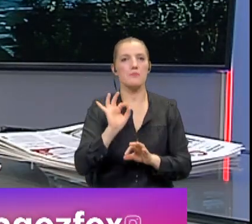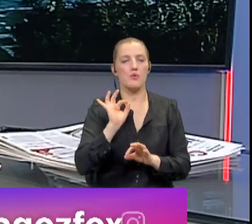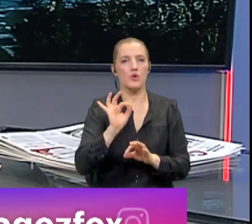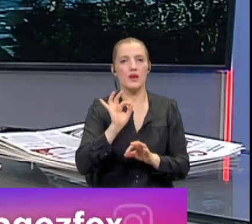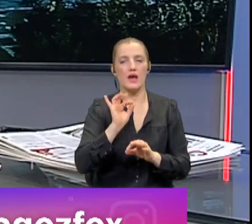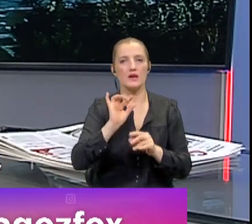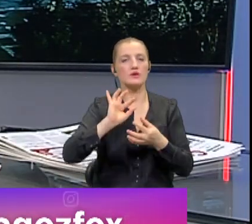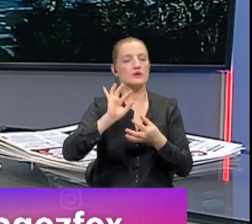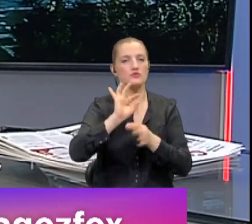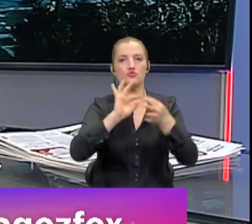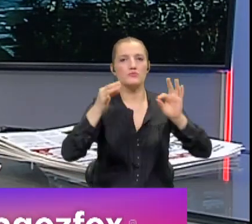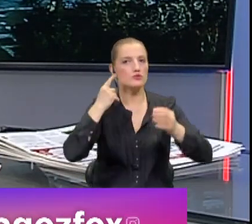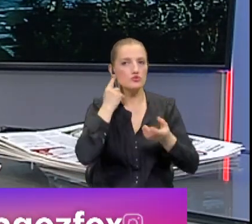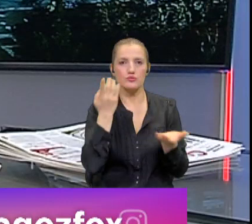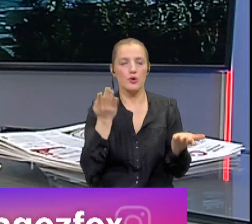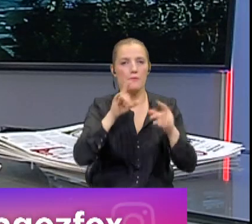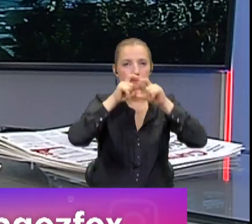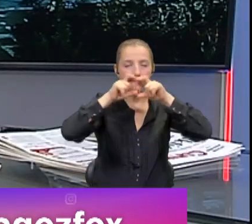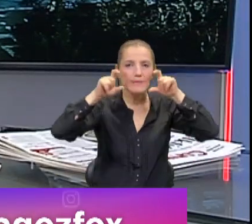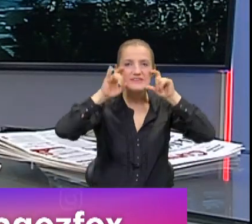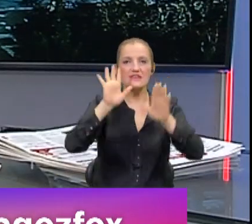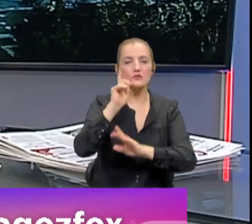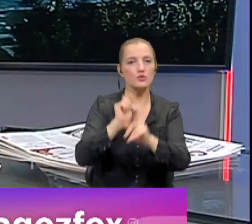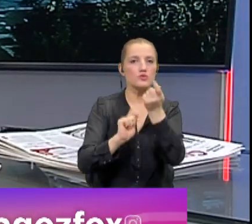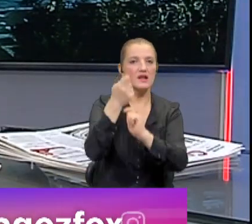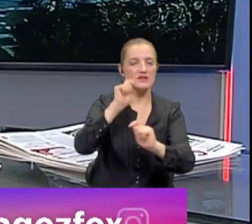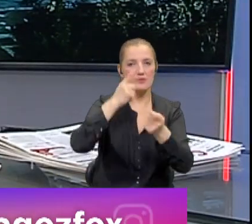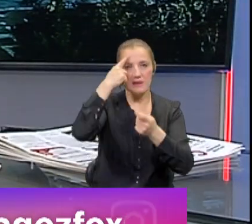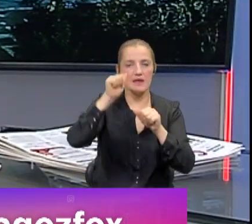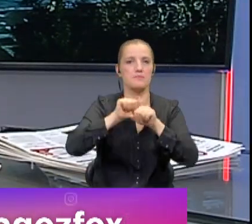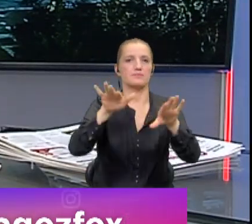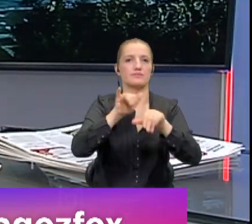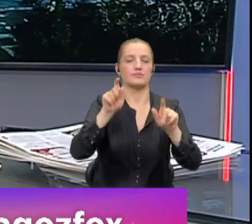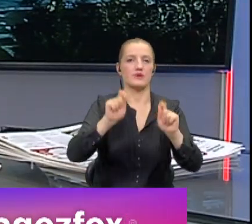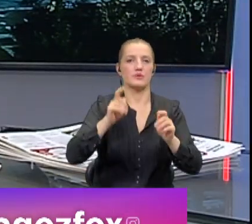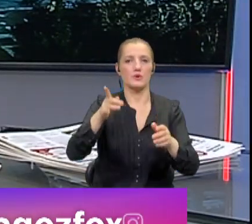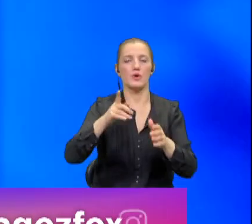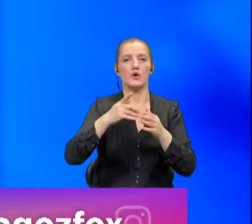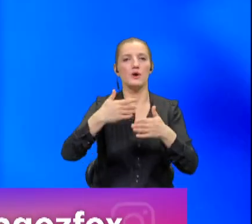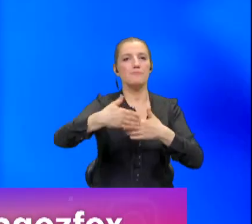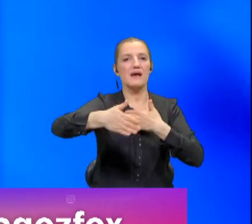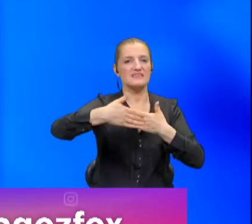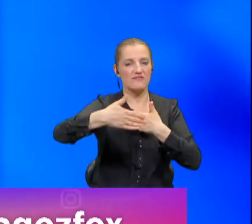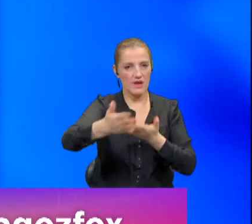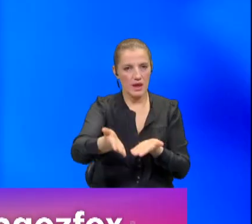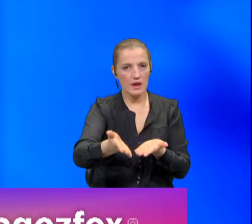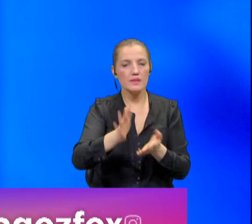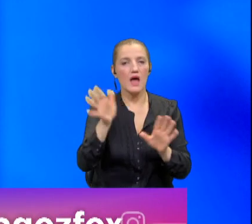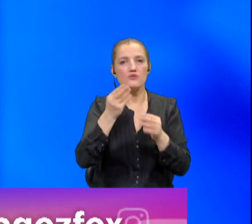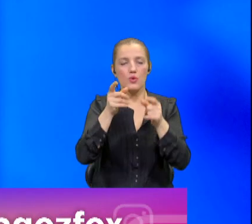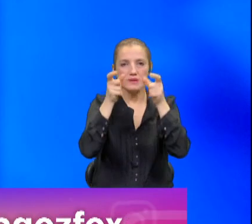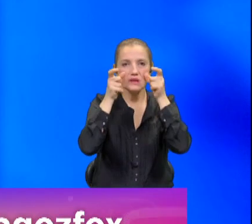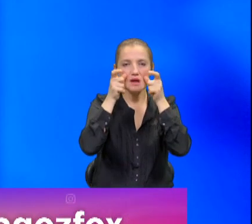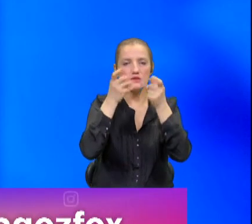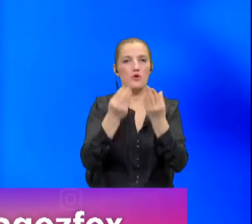cümleler duymuyoruz ama maskenin nasıl kullanılacağı ile ilgili bilgiler paylaşılıyor sosyal mesafe kuralına daha çok